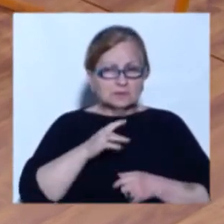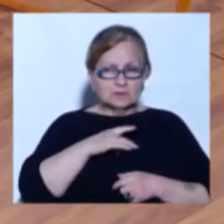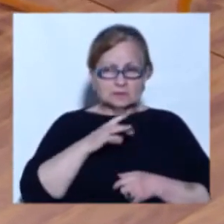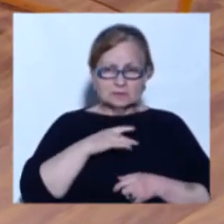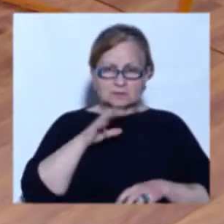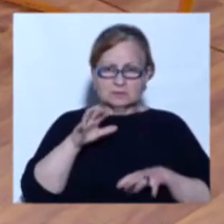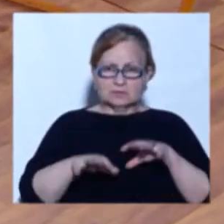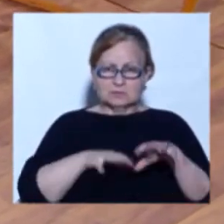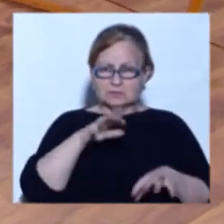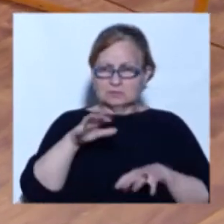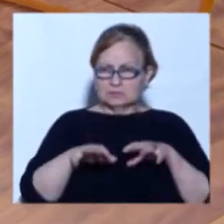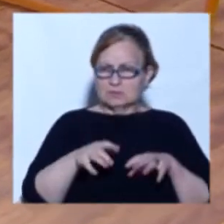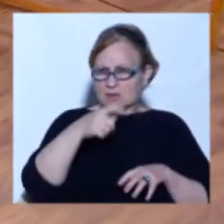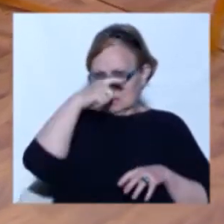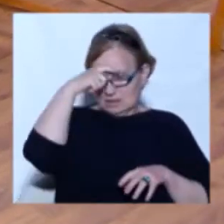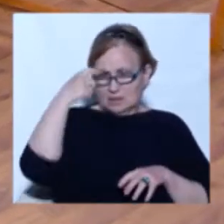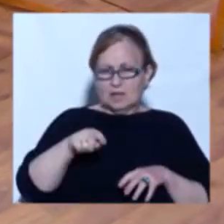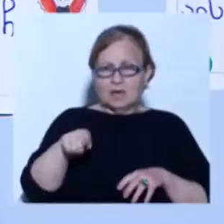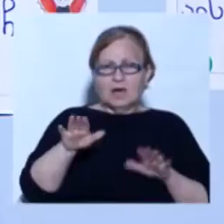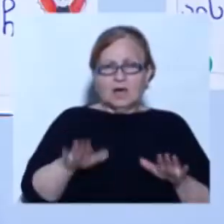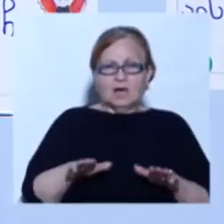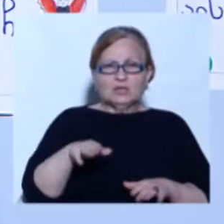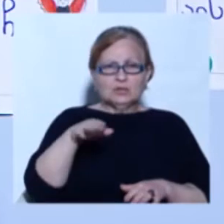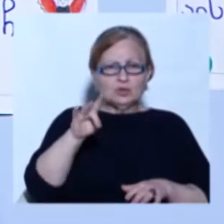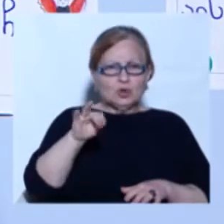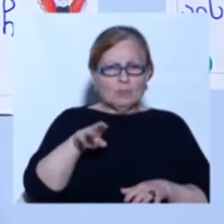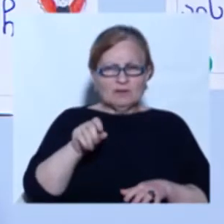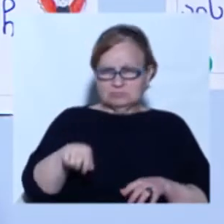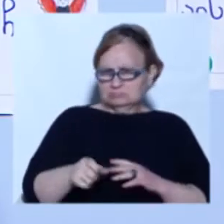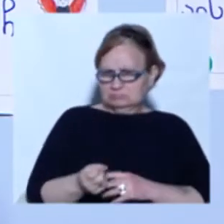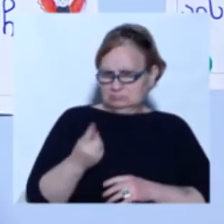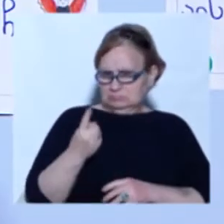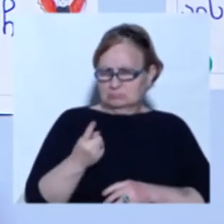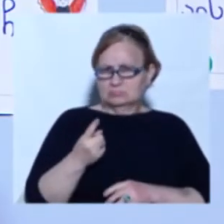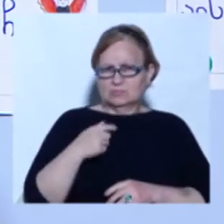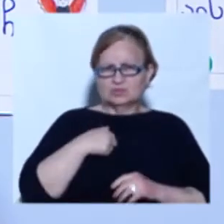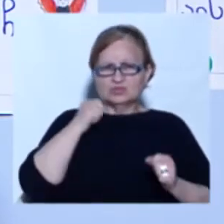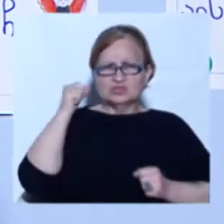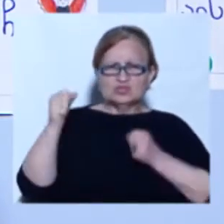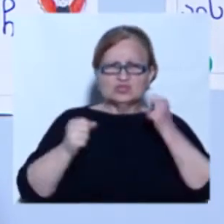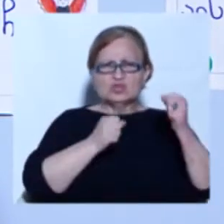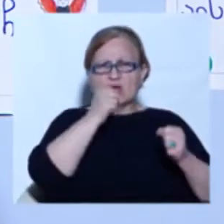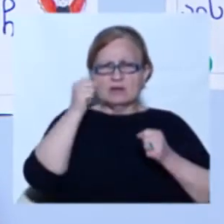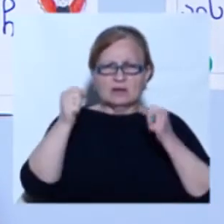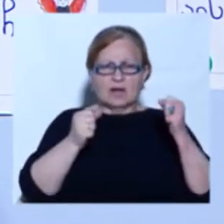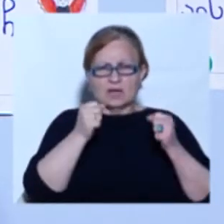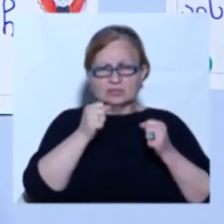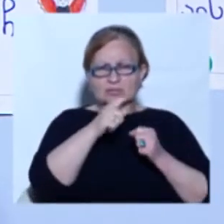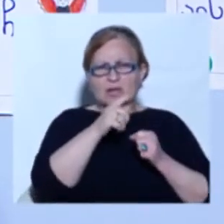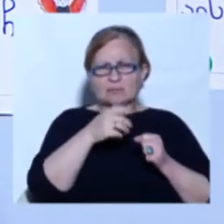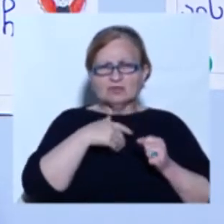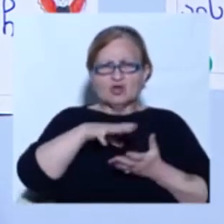დათვი ტროპიკებში? Შენ აქ საიდან გაჩნდი? ქარიშხალმა ჩემი აისბერგი აქეთ